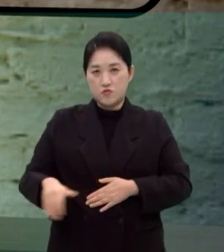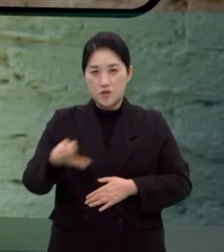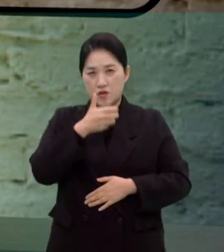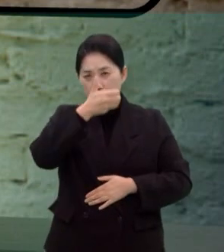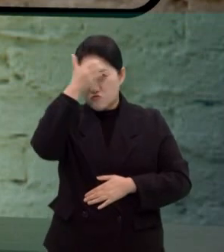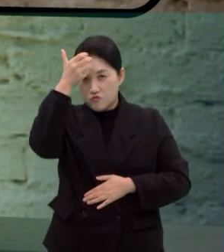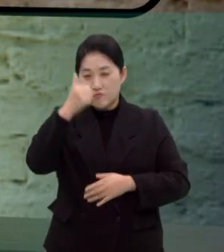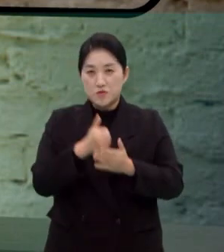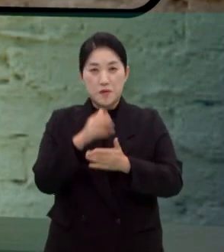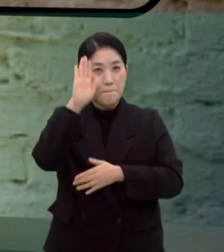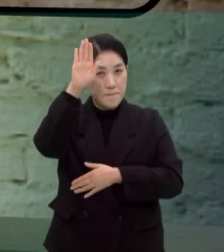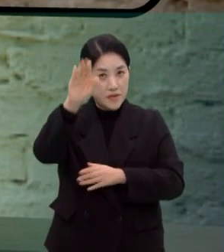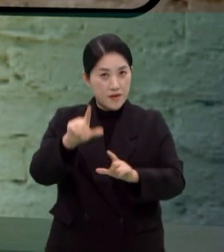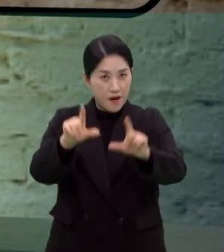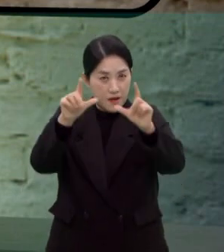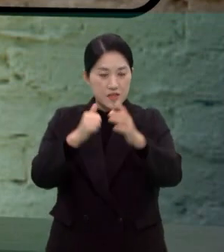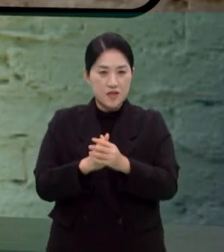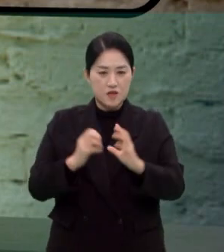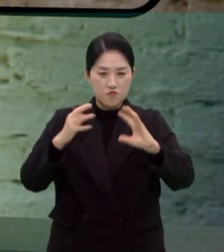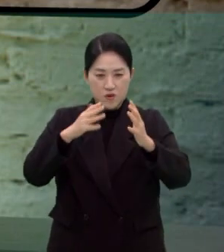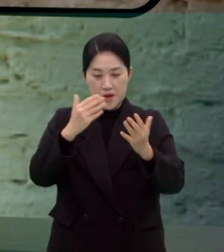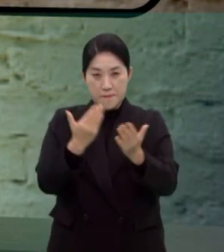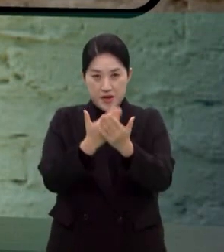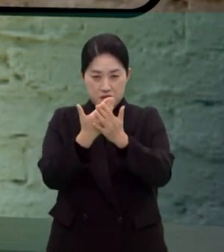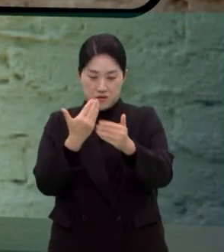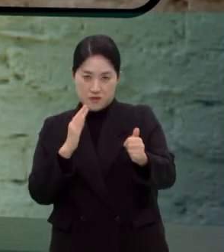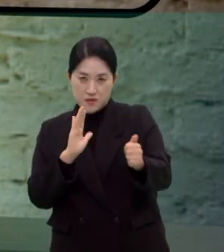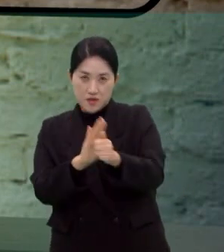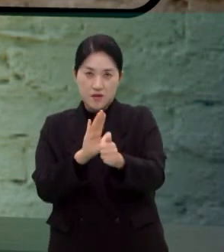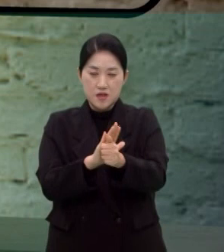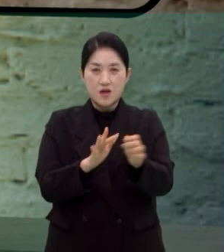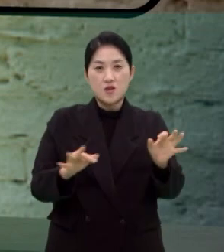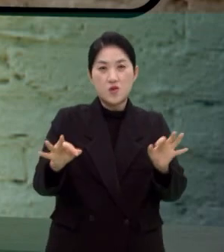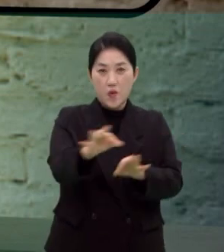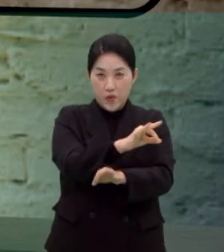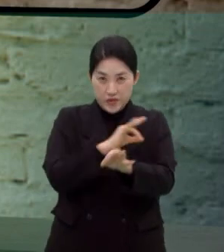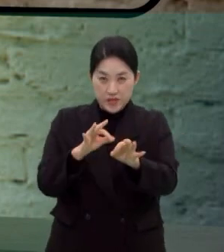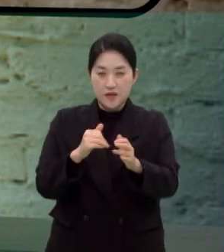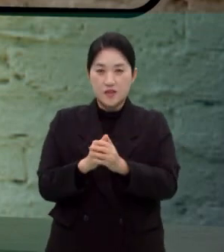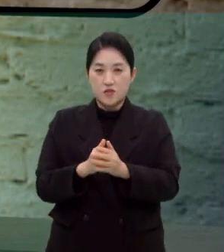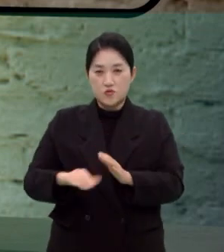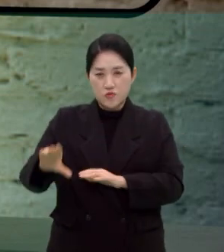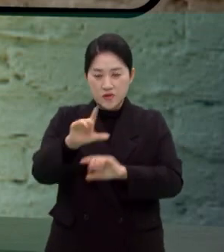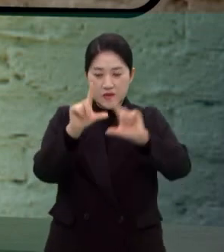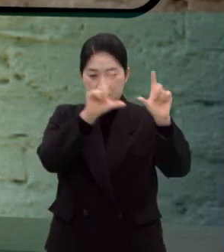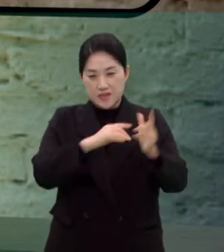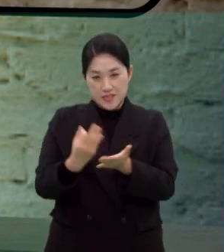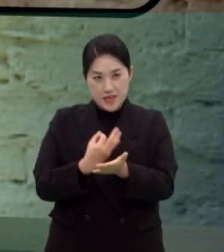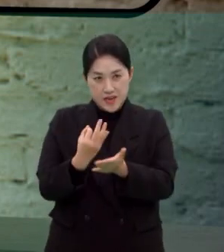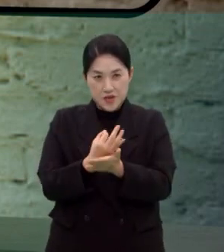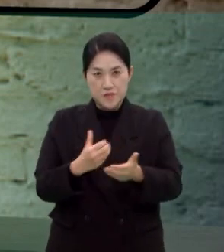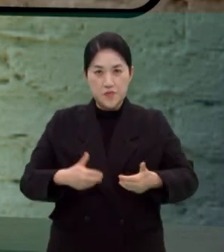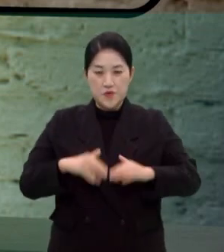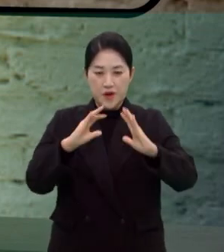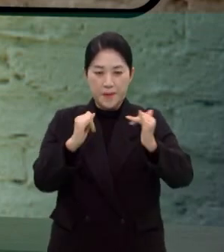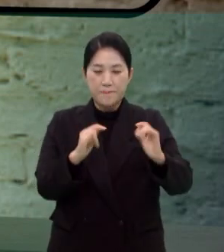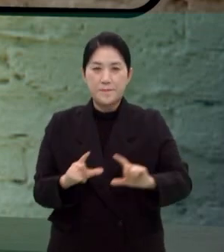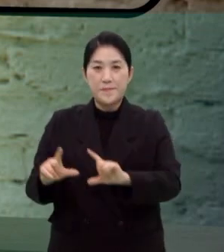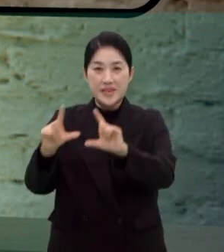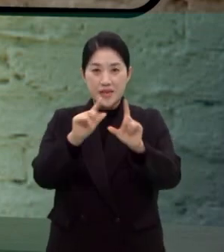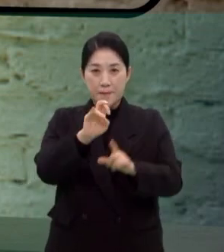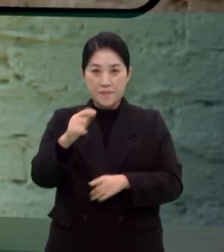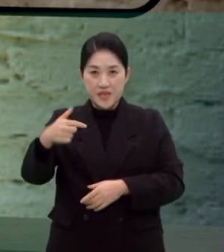미래도, 국가의 발전을 뒷받침하는 경제도, 우리의 생계가 달린 민생도